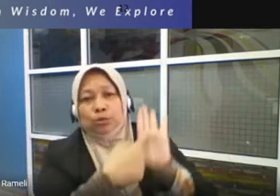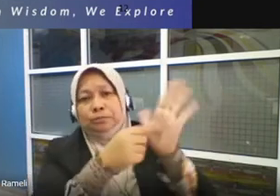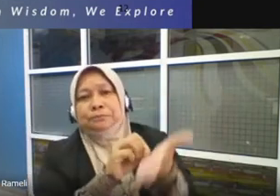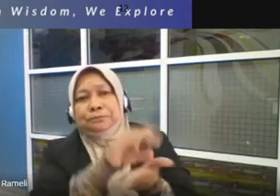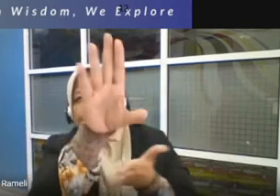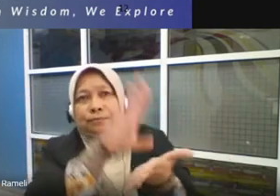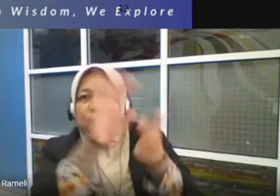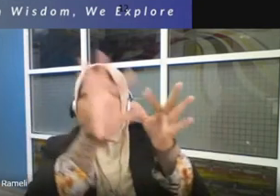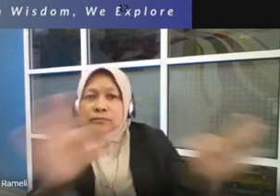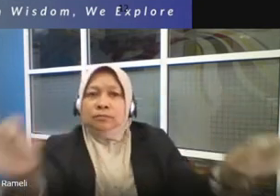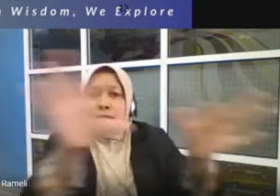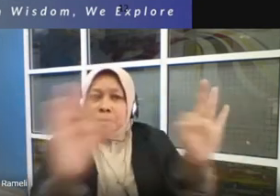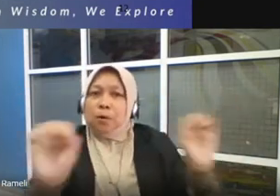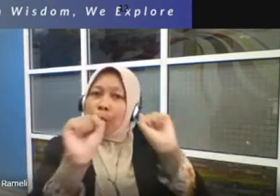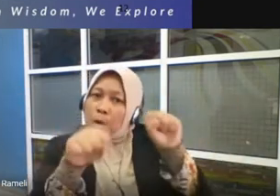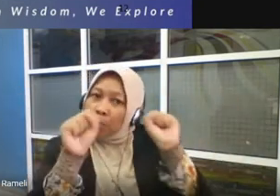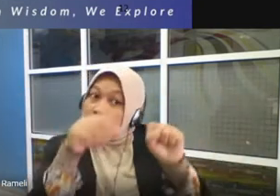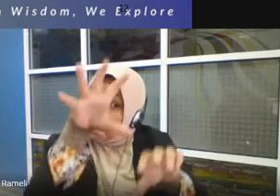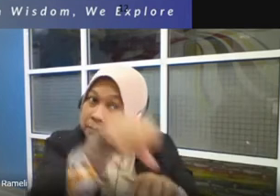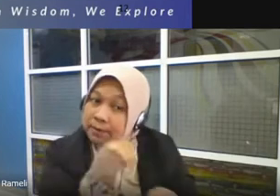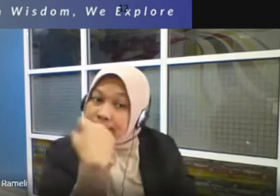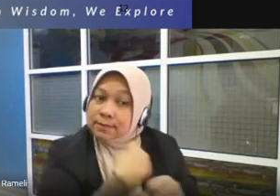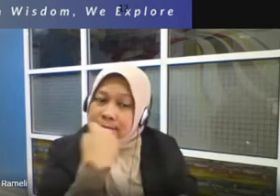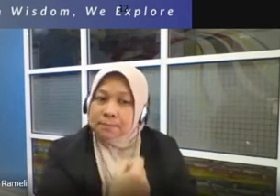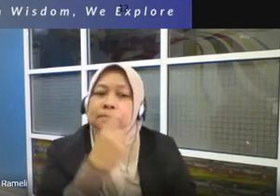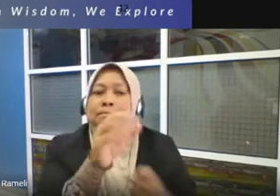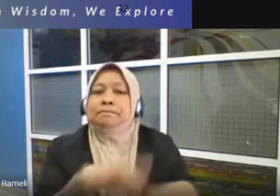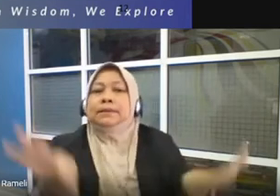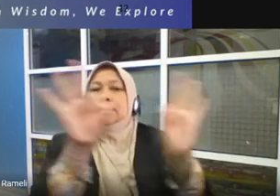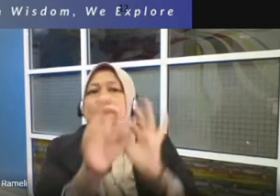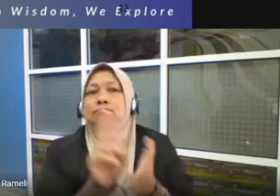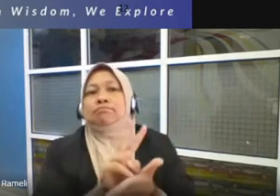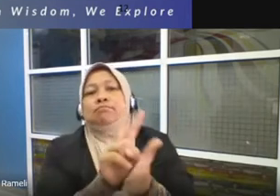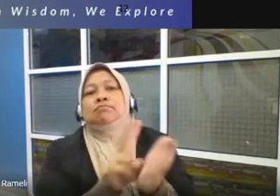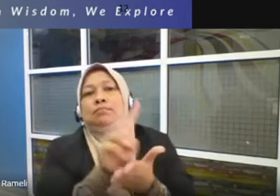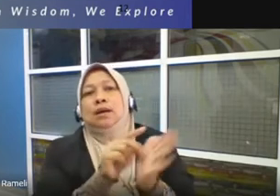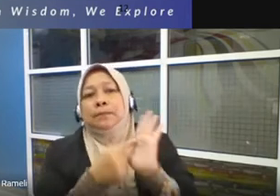boleh ambil kita, company boleh ambil kita kerja. Jadi visual kita tu macam mana?